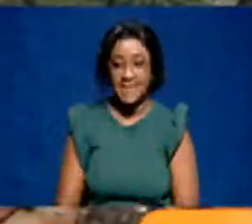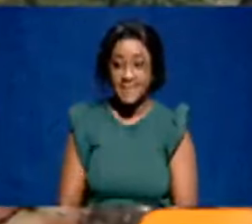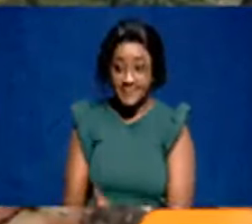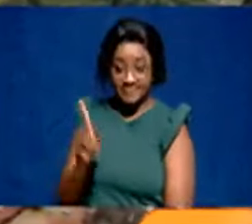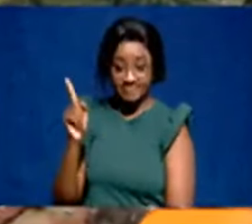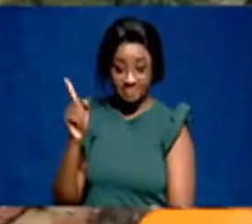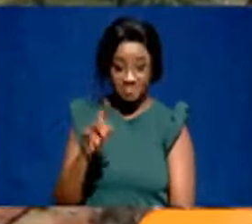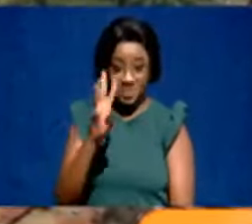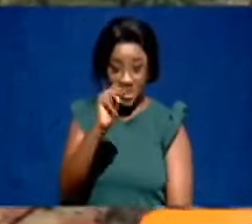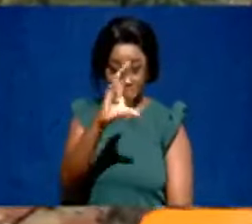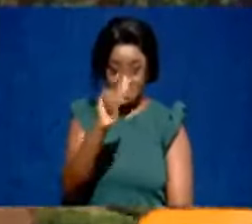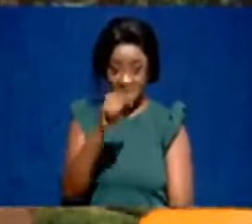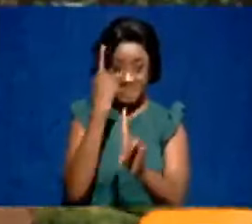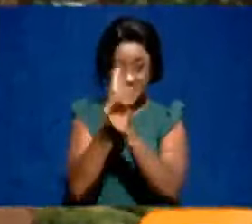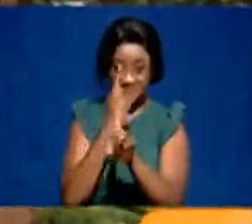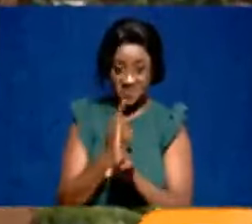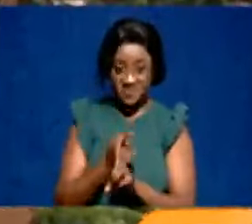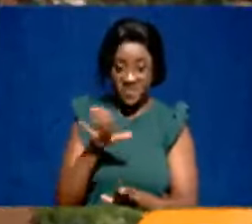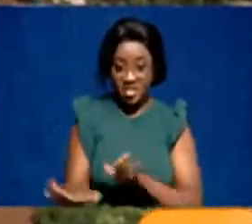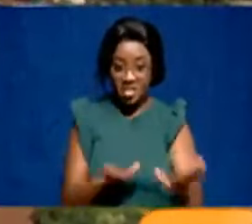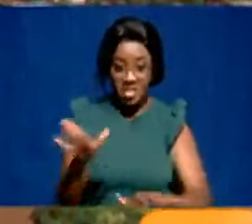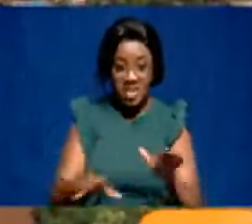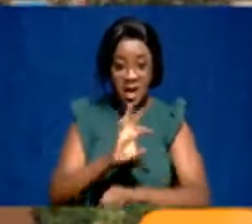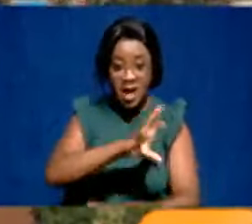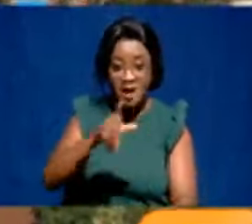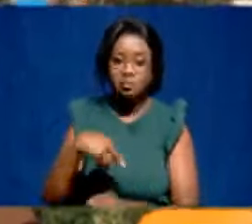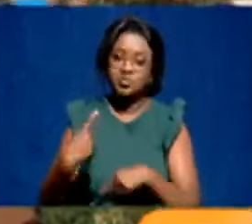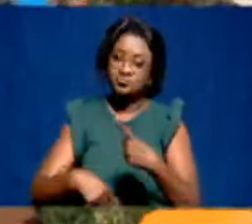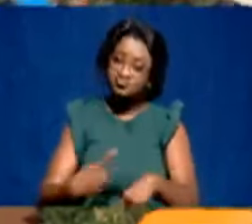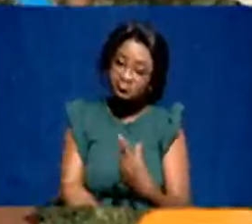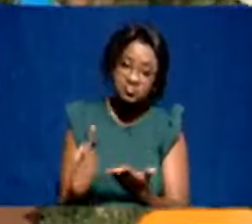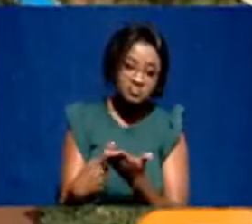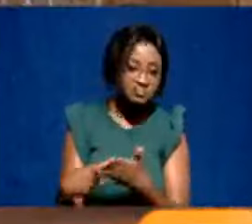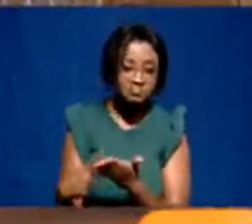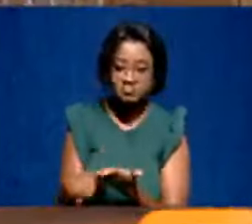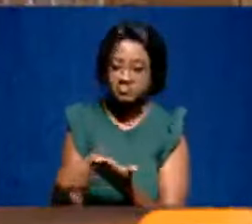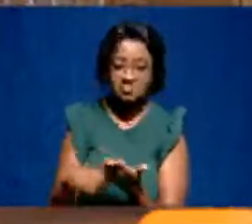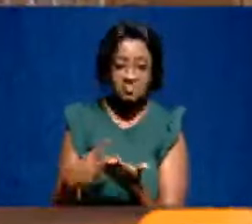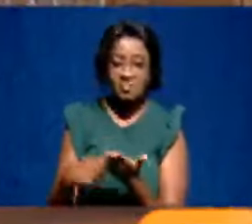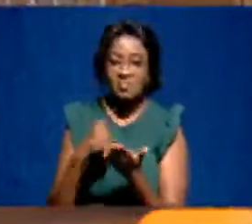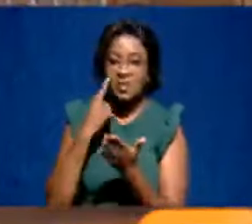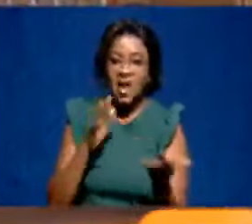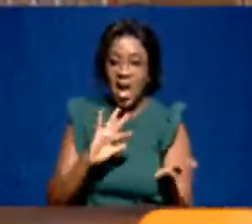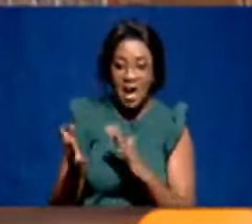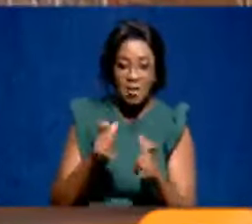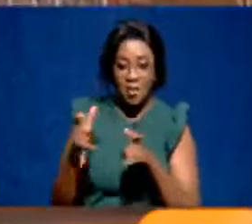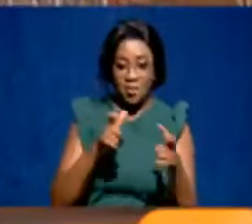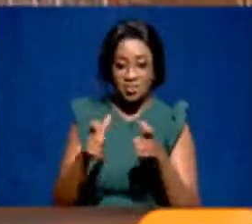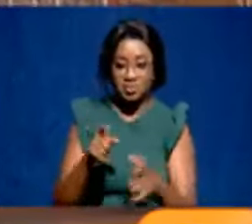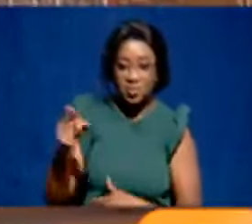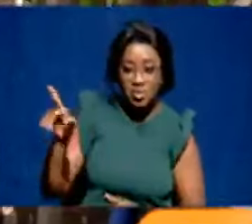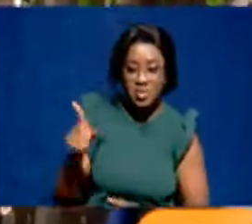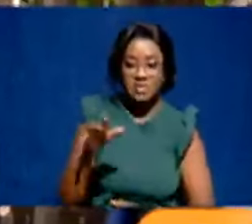kaunti ya Kirinyaga wanaendelea kujadili mswada kuhusiana na masuala ya kudhibiti sekta ya uuzaji wa